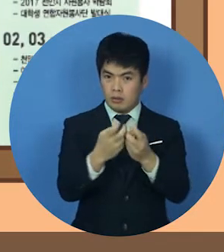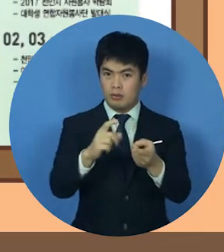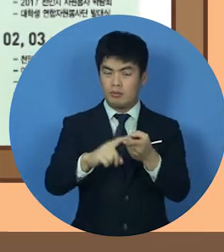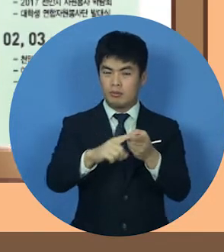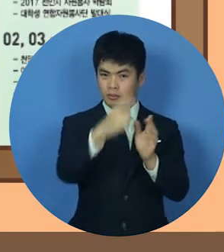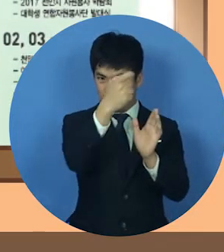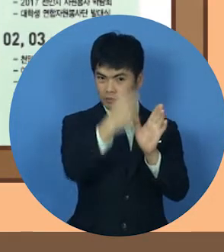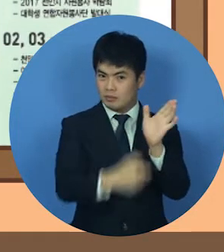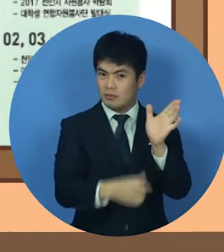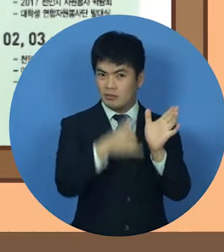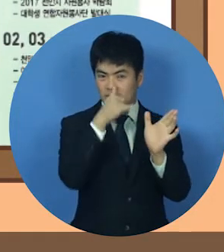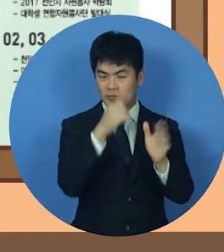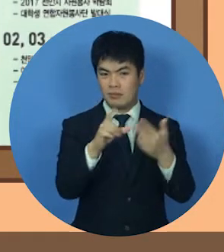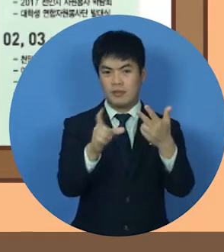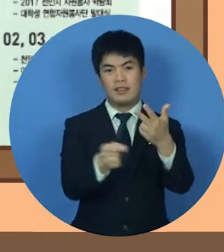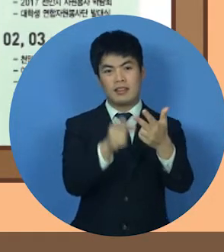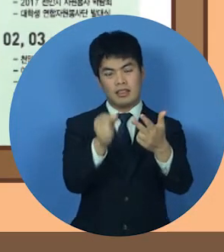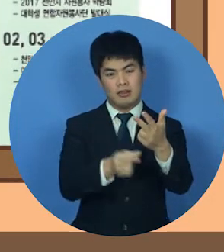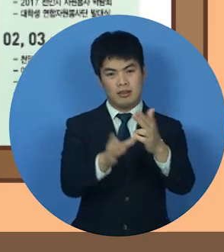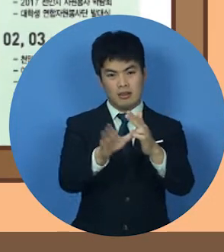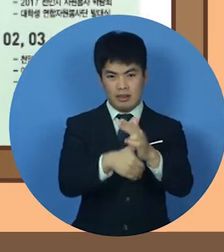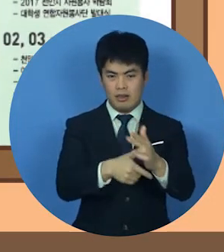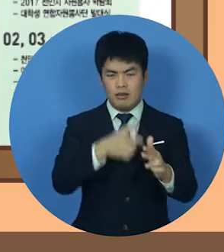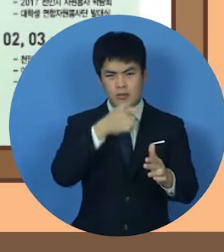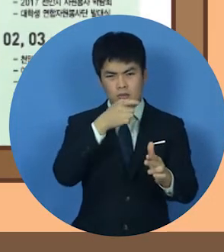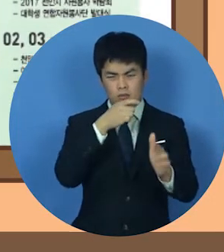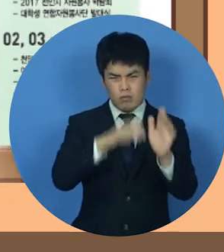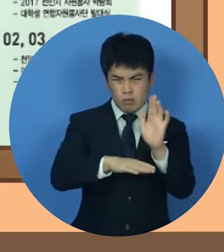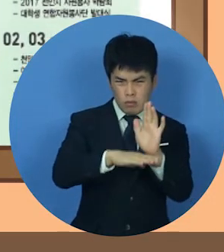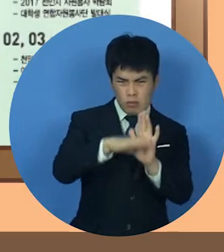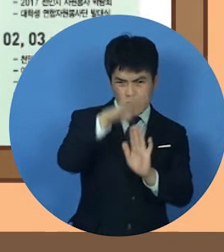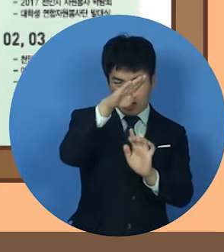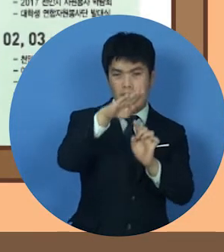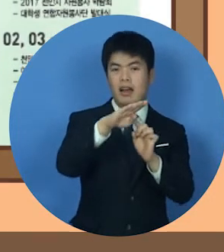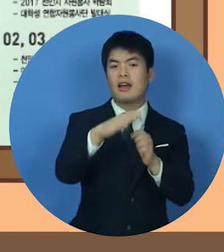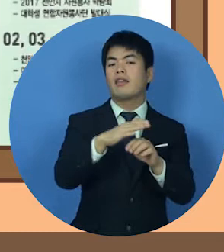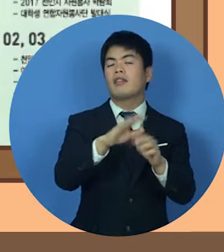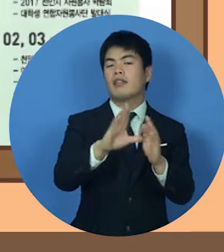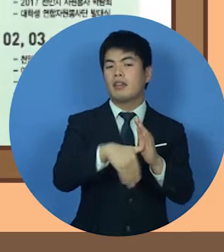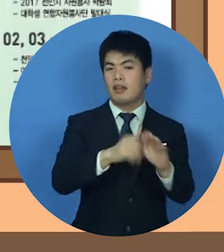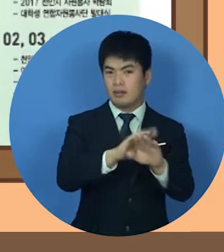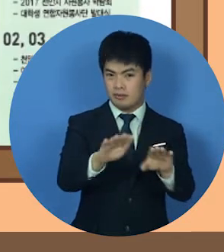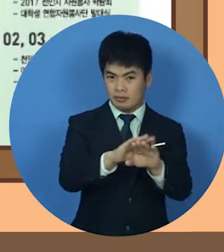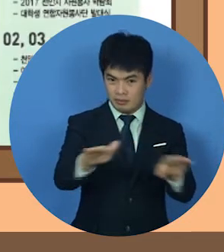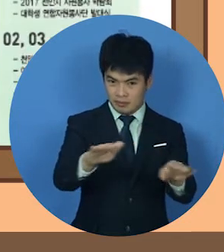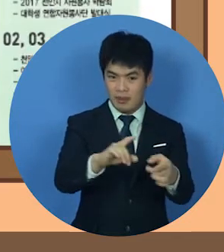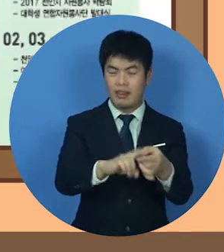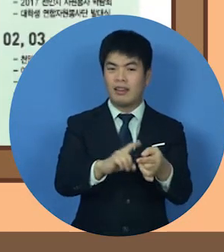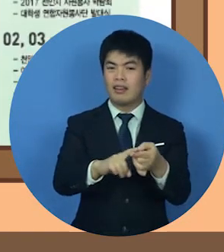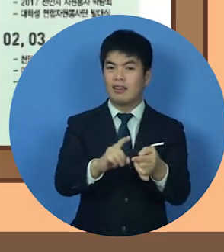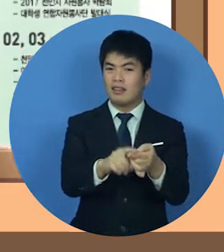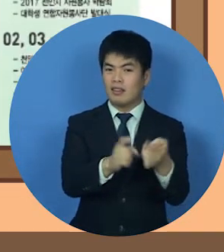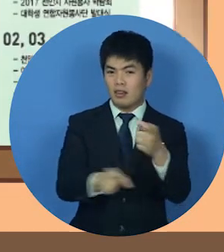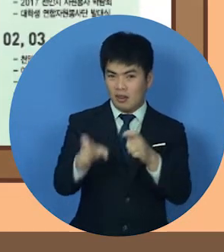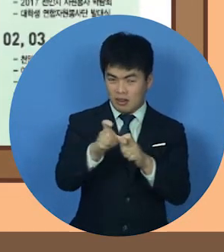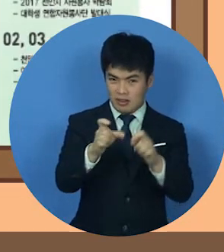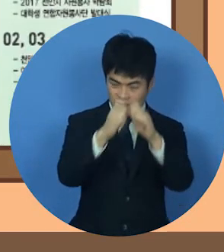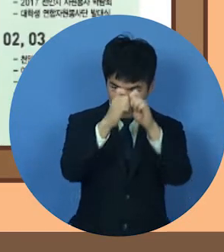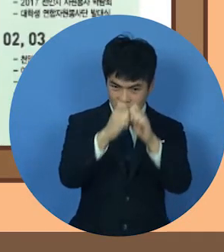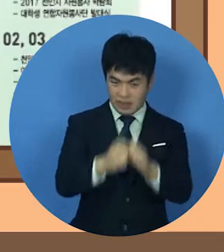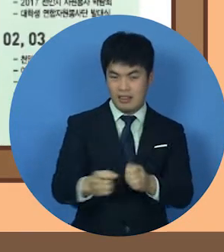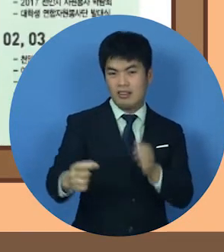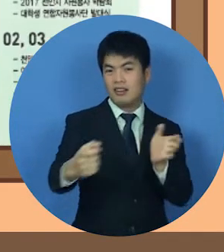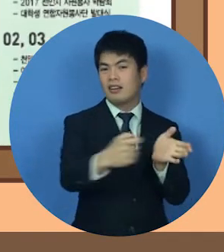담았는데요. 특히 지난 7월 수해 복구를 위한 자원봉사자들의 따뜻한 손길을 담아내어 봉사의 중요성을